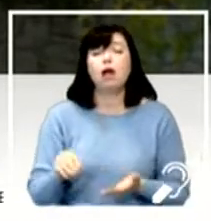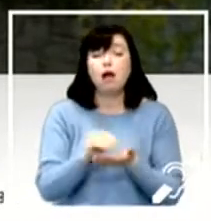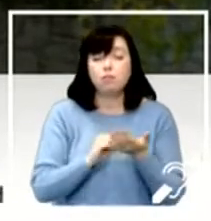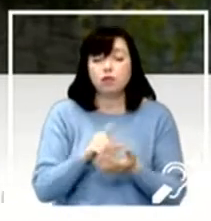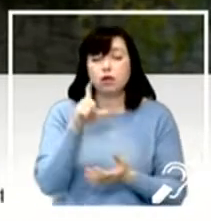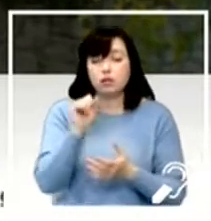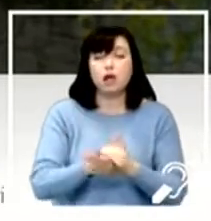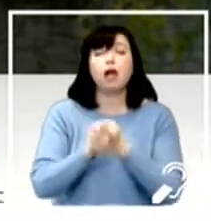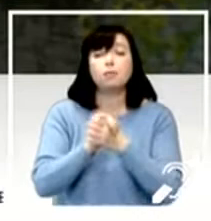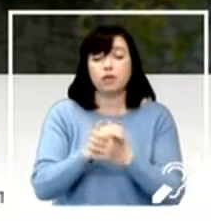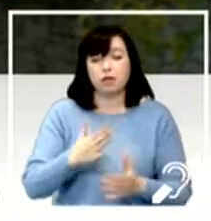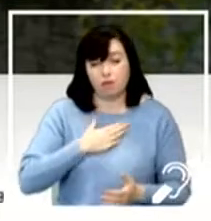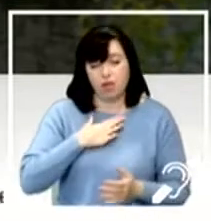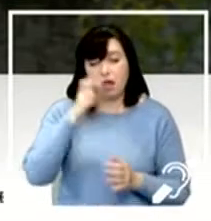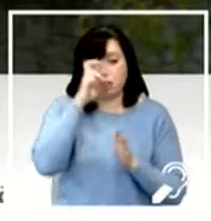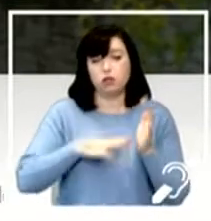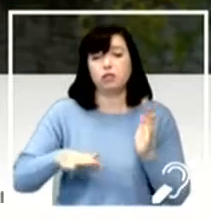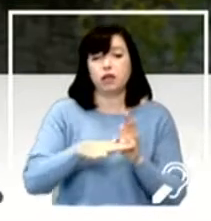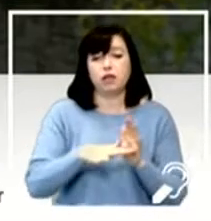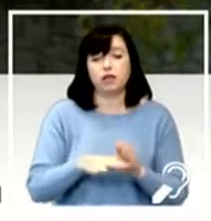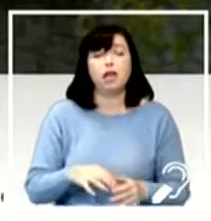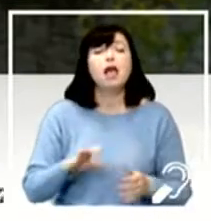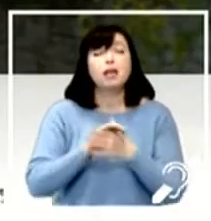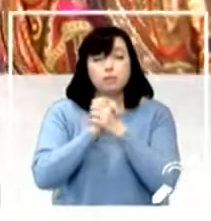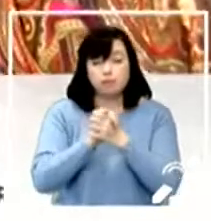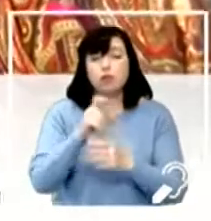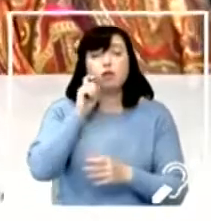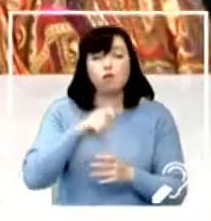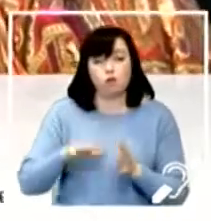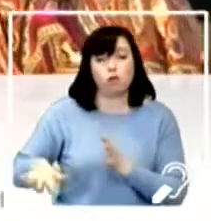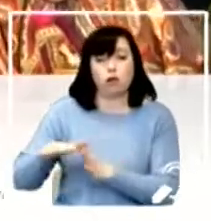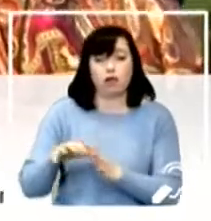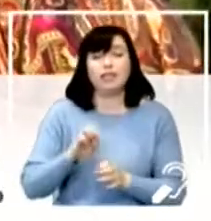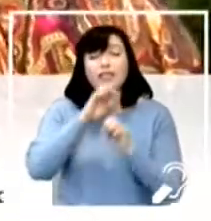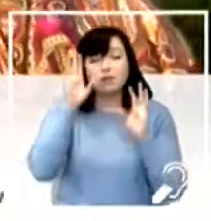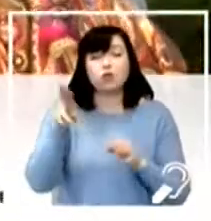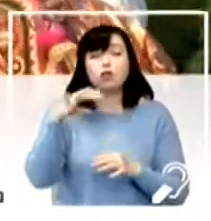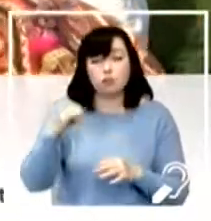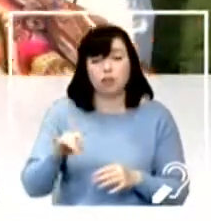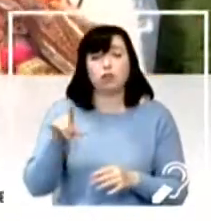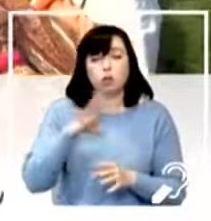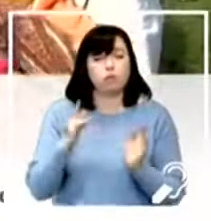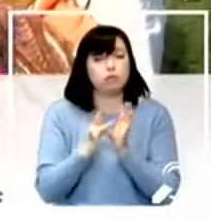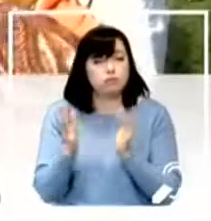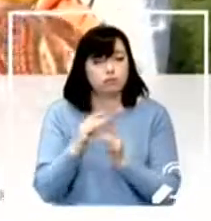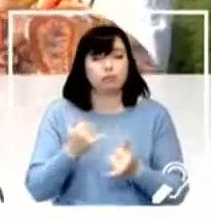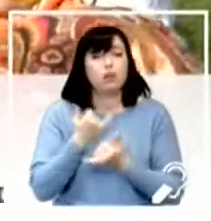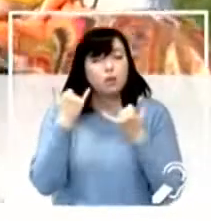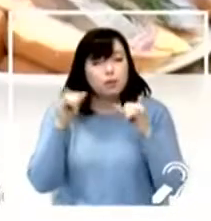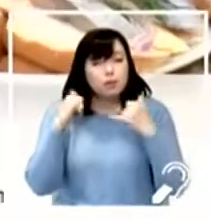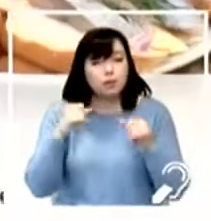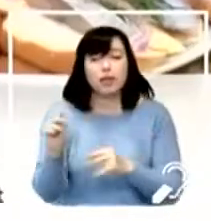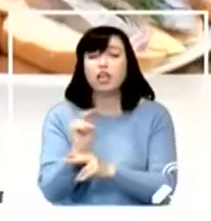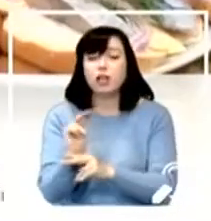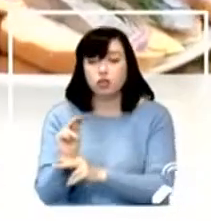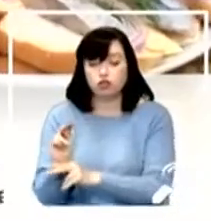pentru pace în țara noastră, pentru pace în țara vecină, Ucraina. Sfântul Dumitru a fost un martir creștin, făcător de minuni și